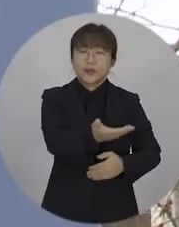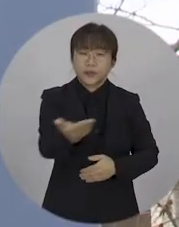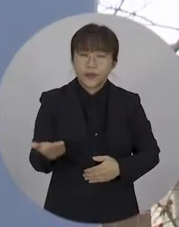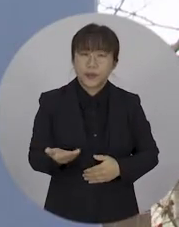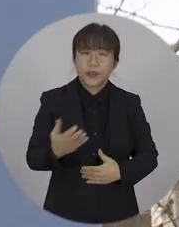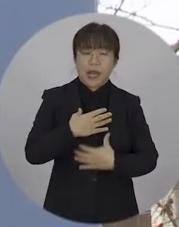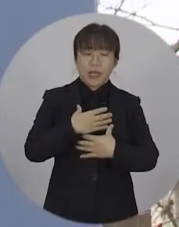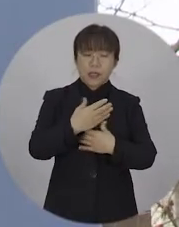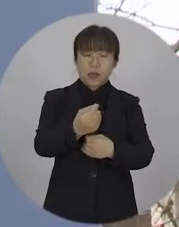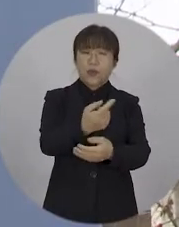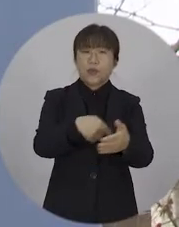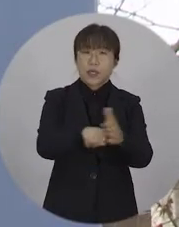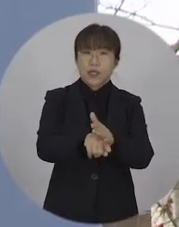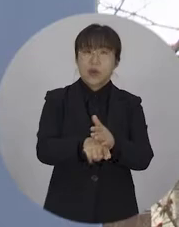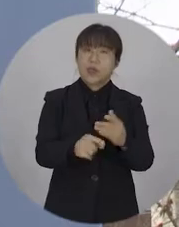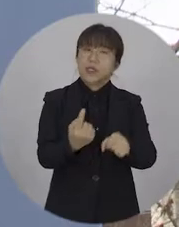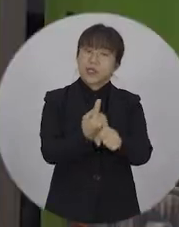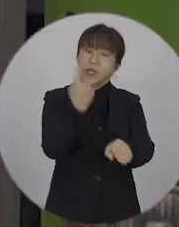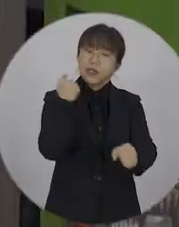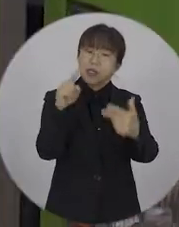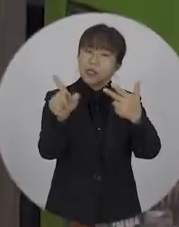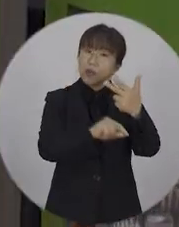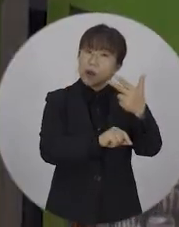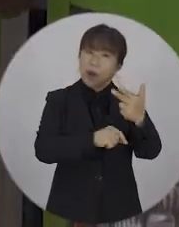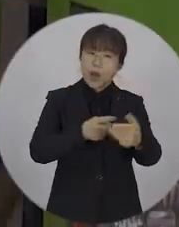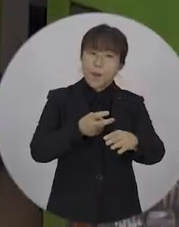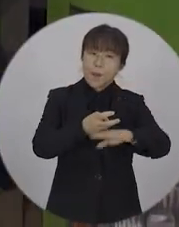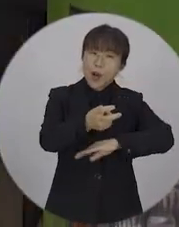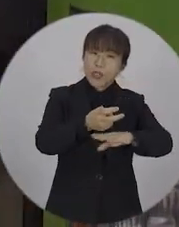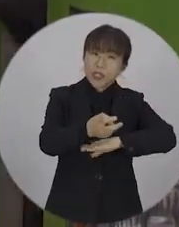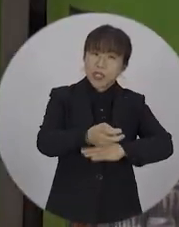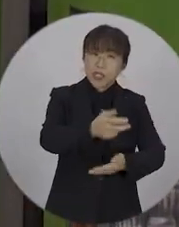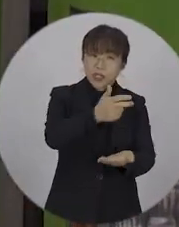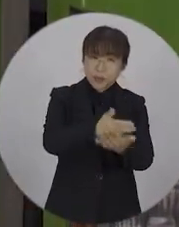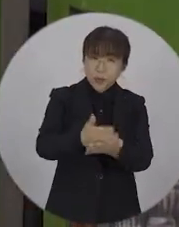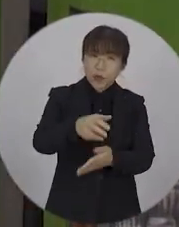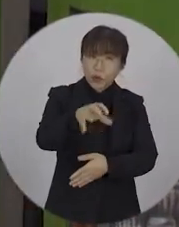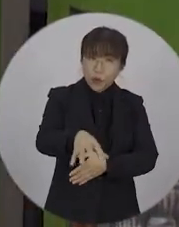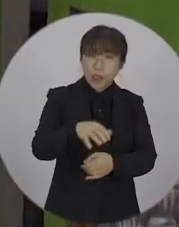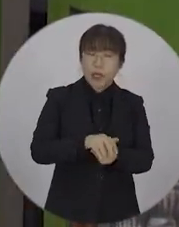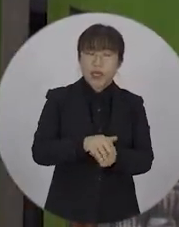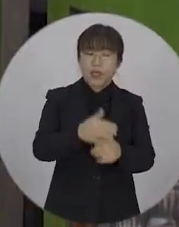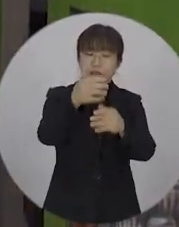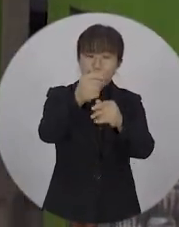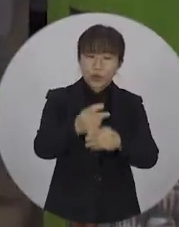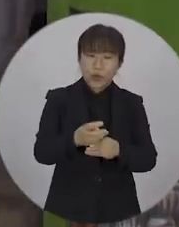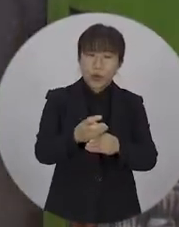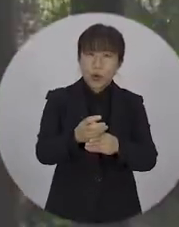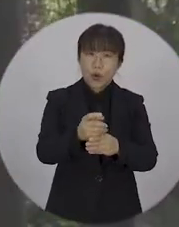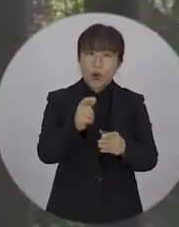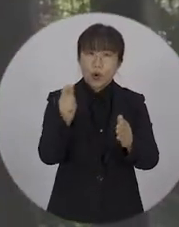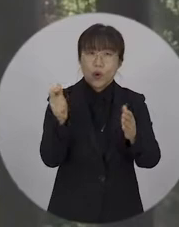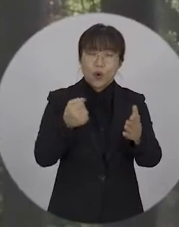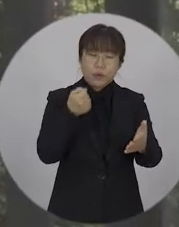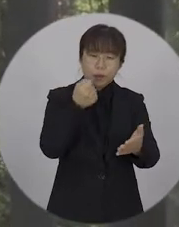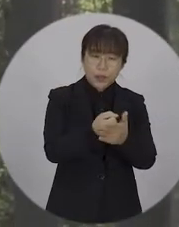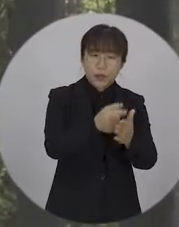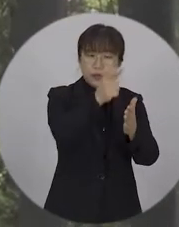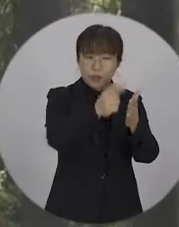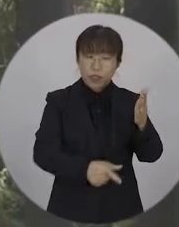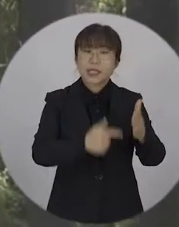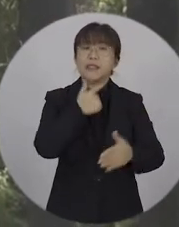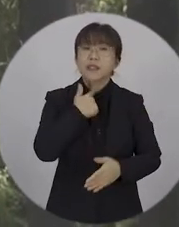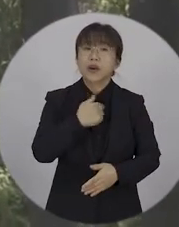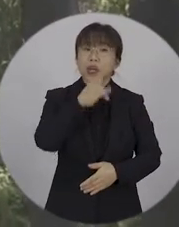안전하고 편안한 일상을 위해 지난 7월 버스정류장 503곳에 사물주소를 부여한 바 있으며 앞으로도